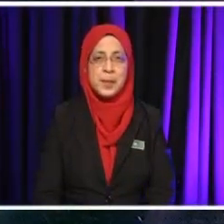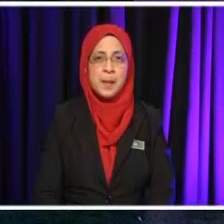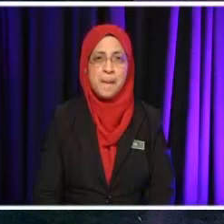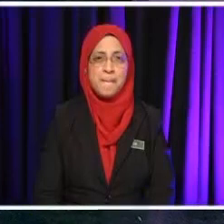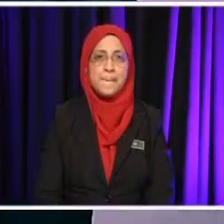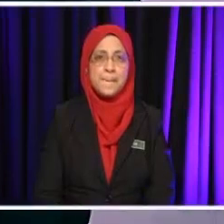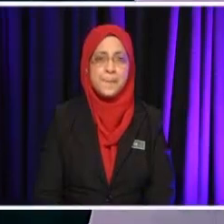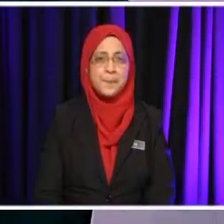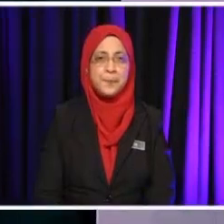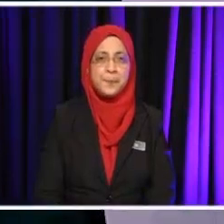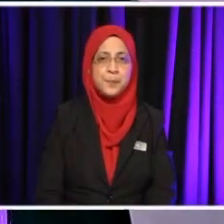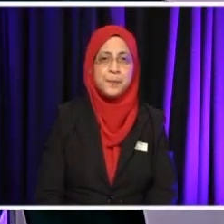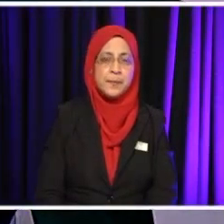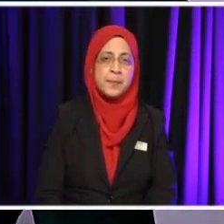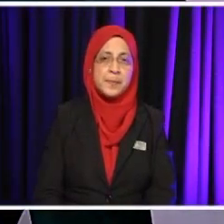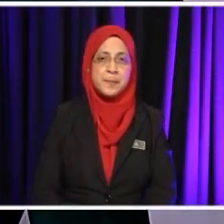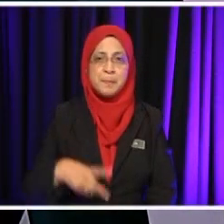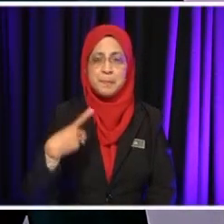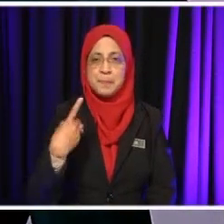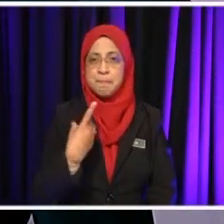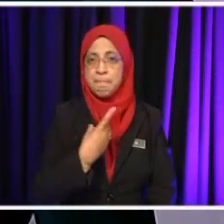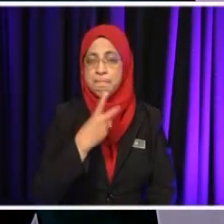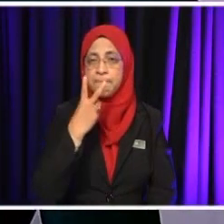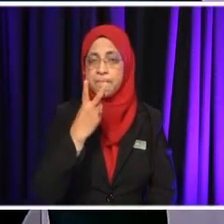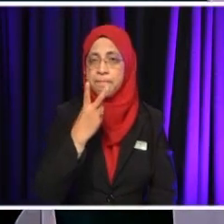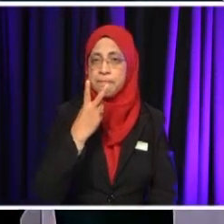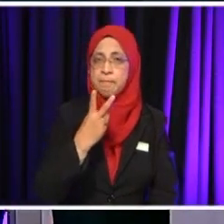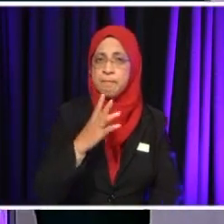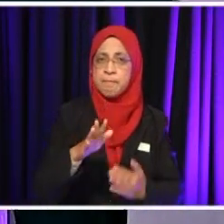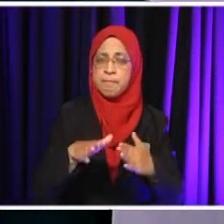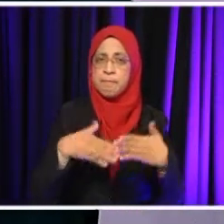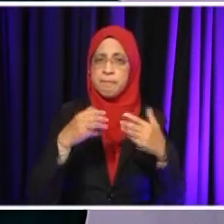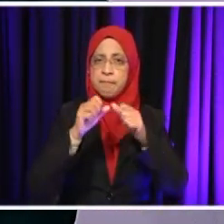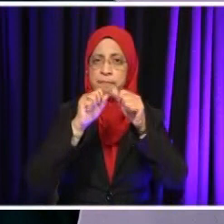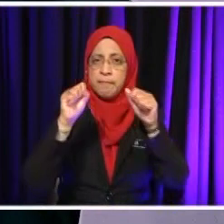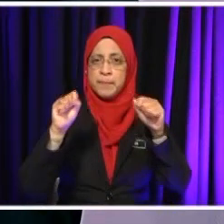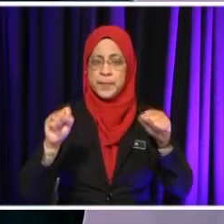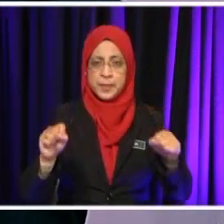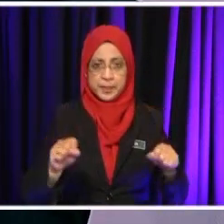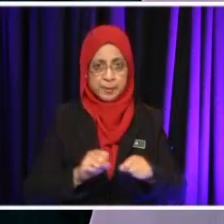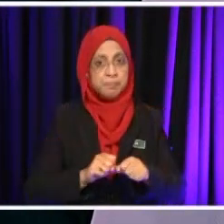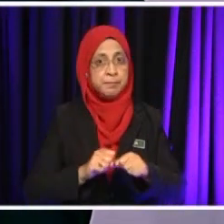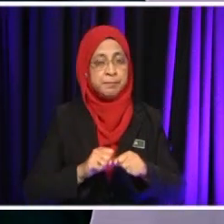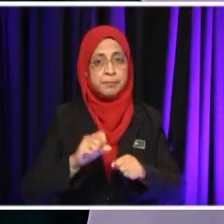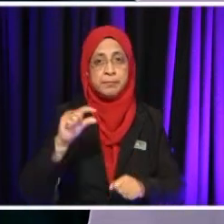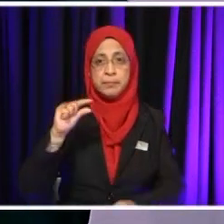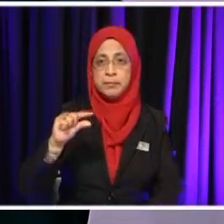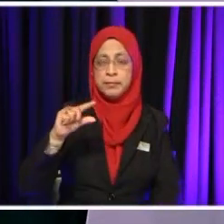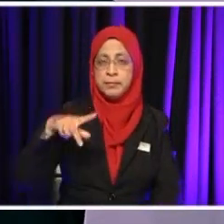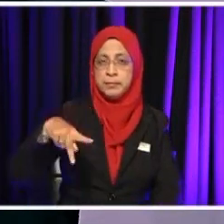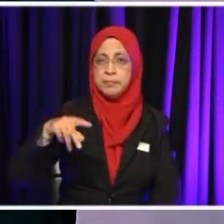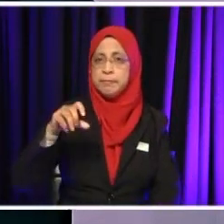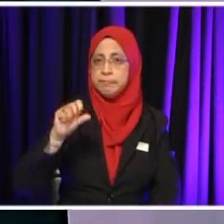baik seterusnya untuk Yani kita akan lihat kita akan lihat Bagaimana sistem penentu sejagat ataupun GPS tadi